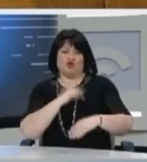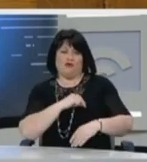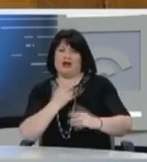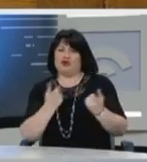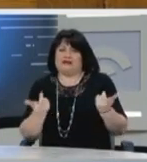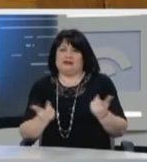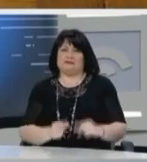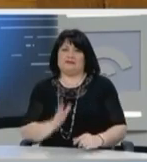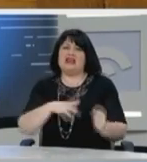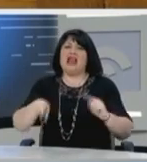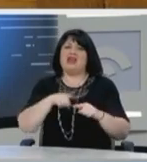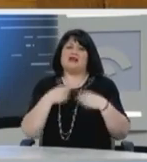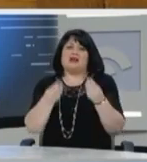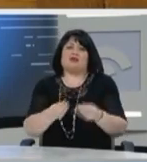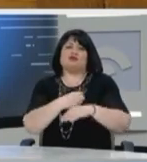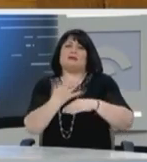ωφελήθηκε η Ελλάδα,